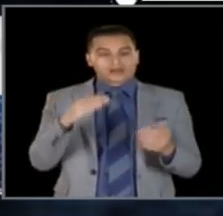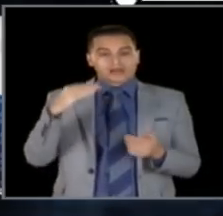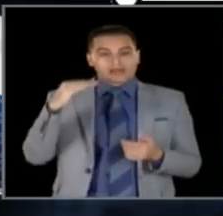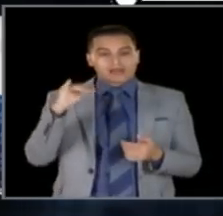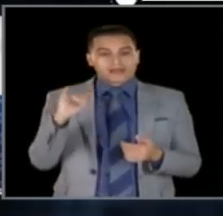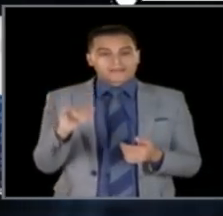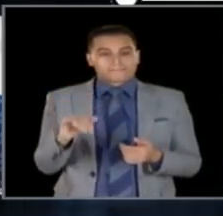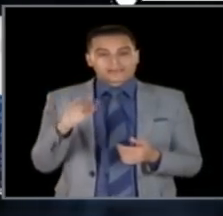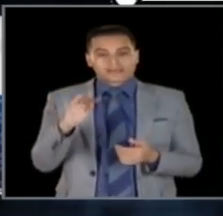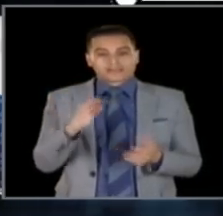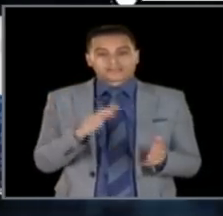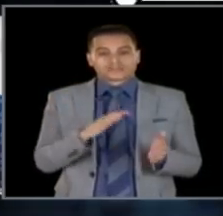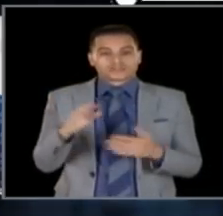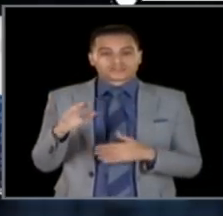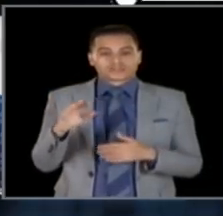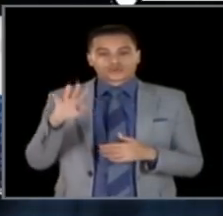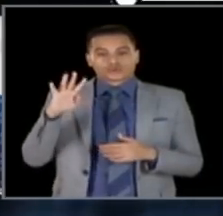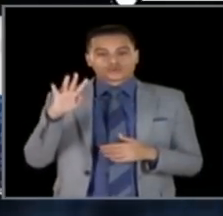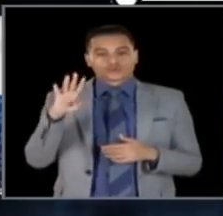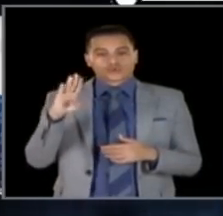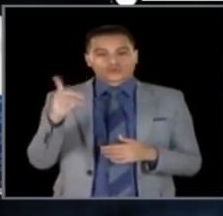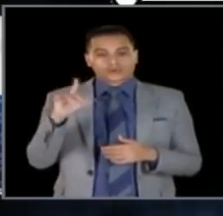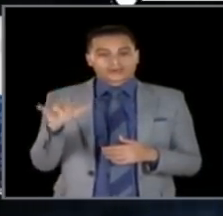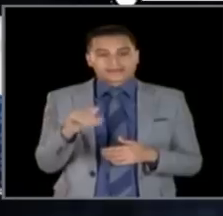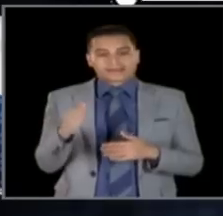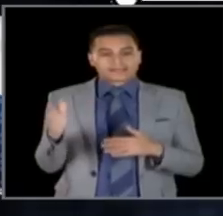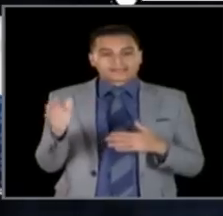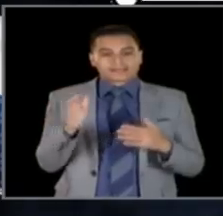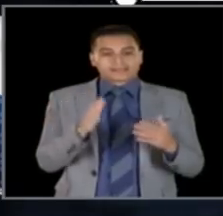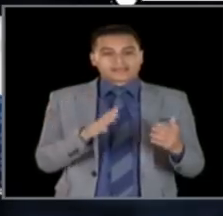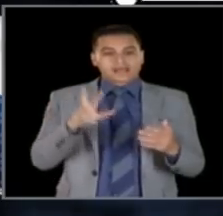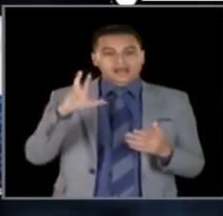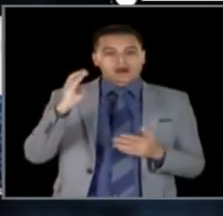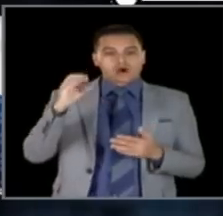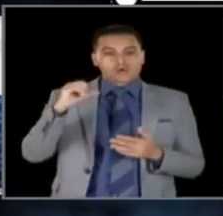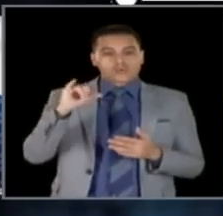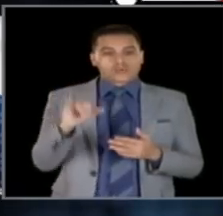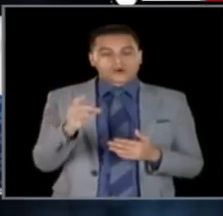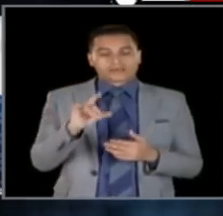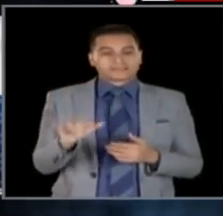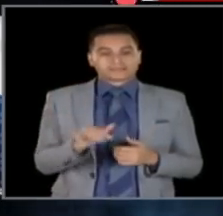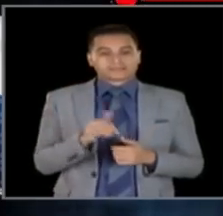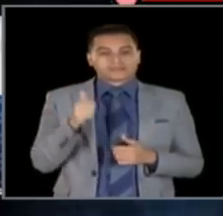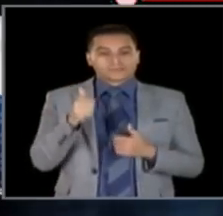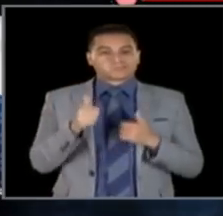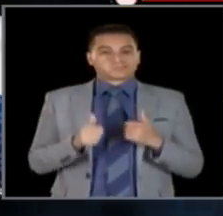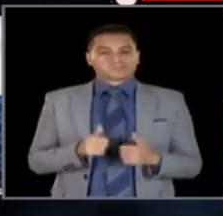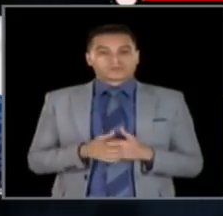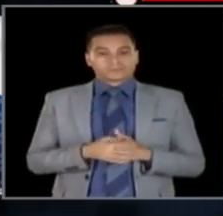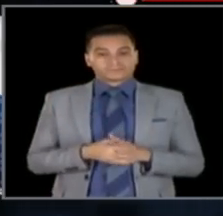برادة، من سالم حميش، محمد شكري، عبد الكريم